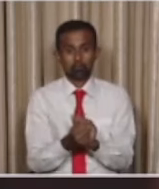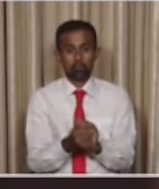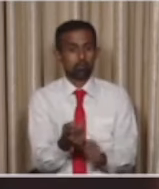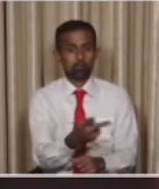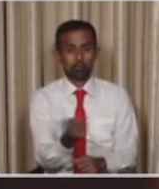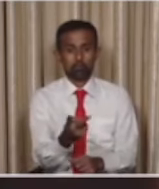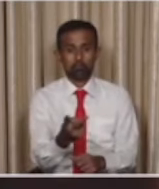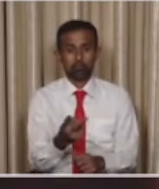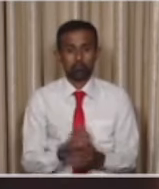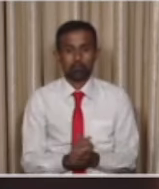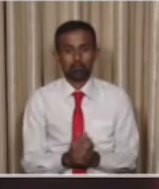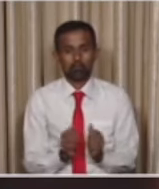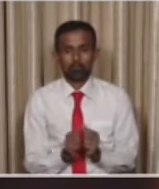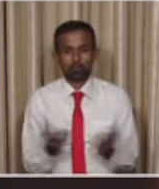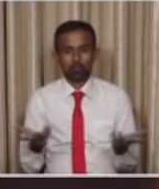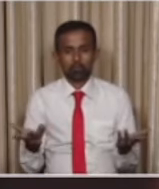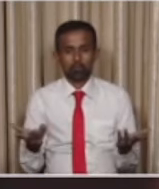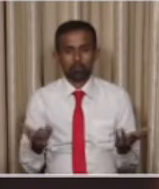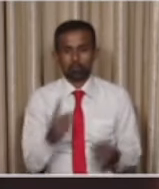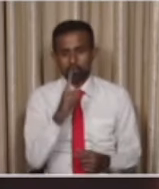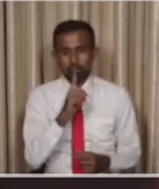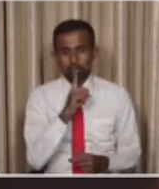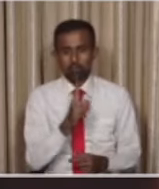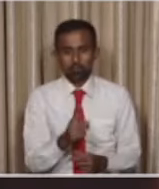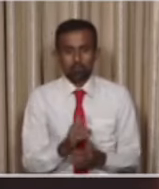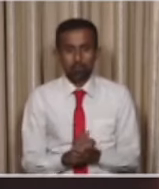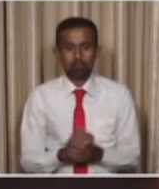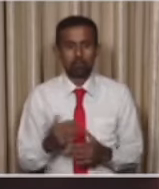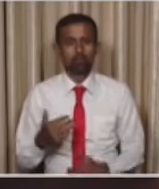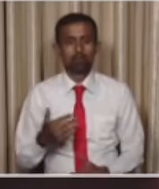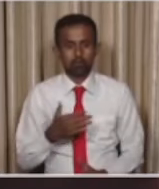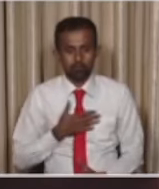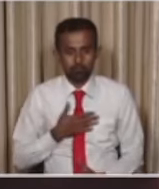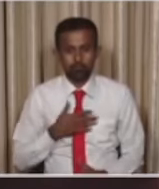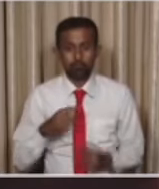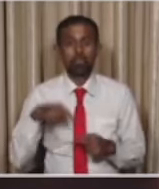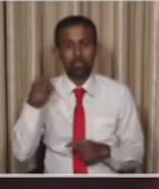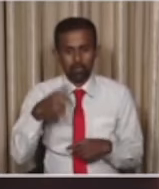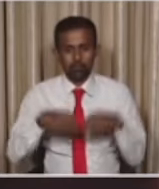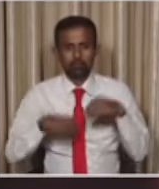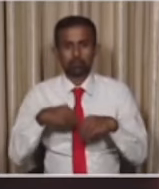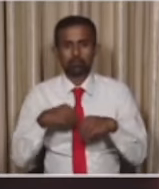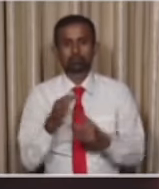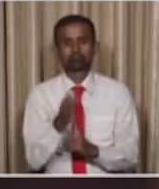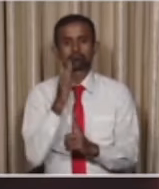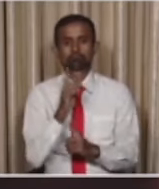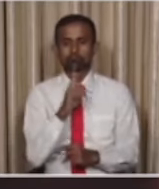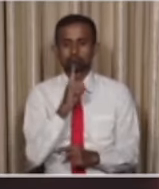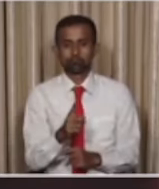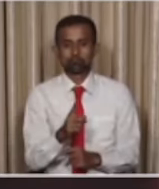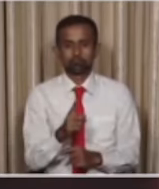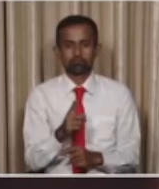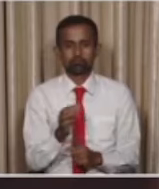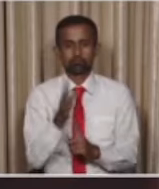දෙපැත්තේ. ඒවා බයිලා. ඒ නිසා මම එකක් කියනවා. අපිනම් හෙට ඡන්දේ තියන්න ජනාධිපතිතුමාට කියන්නේ